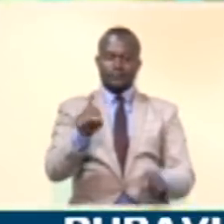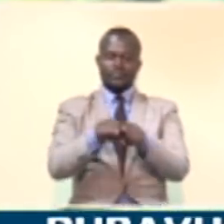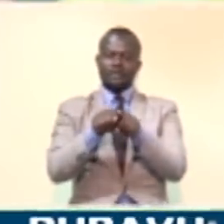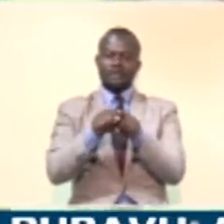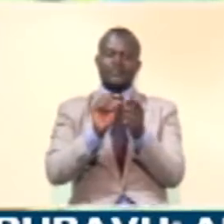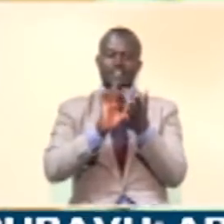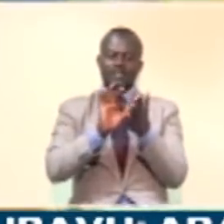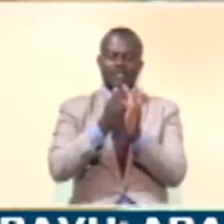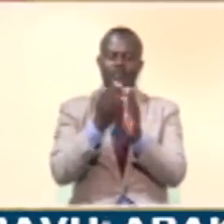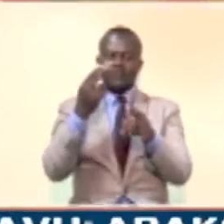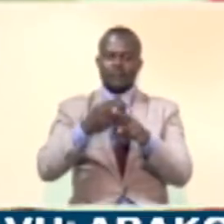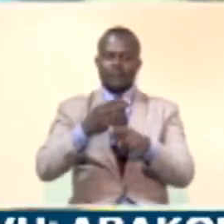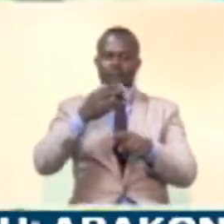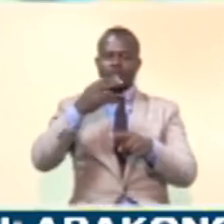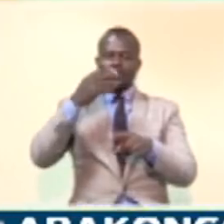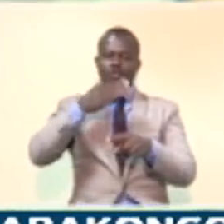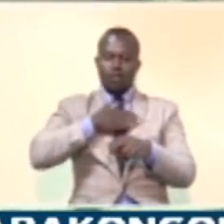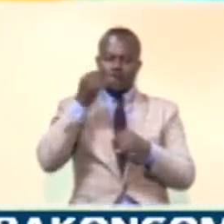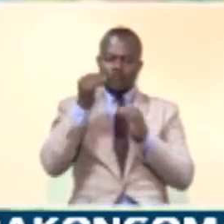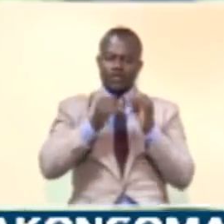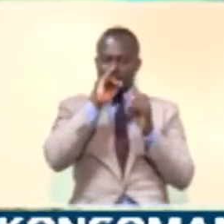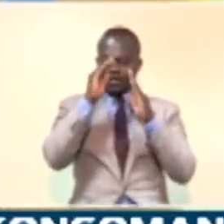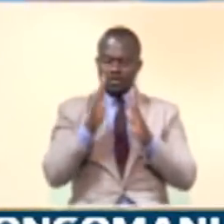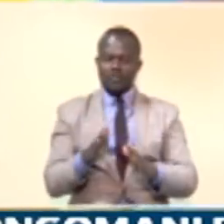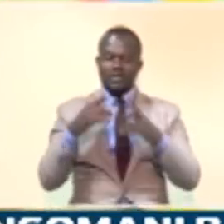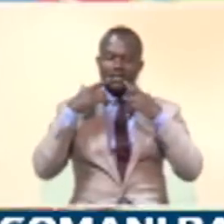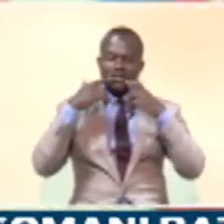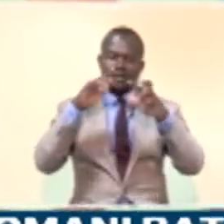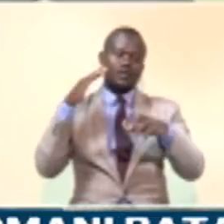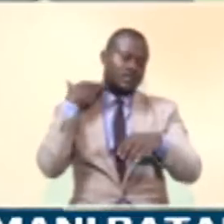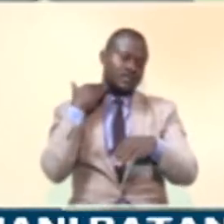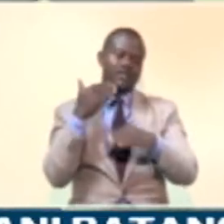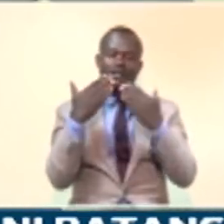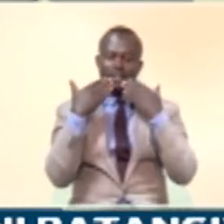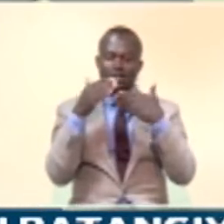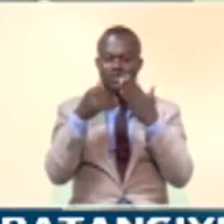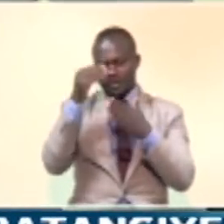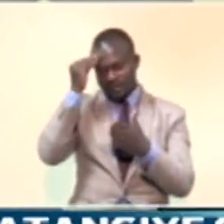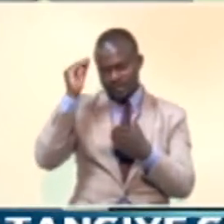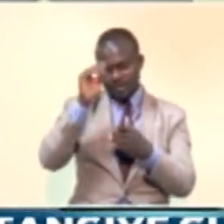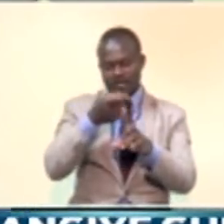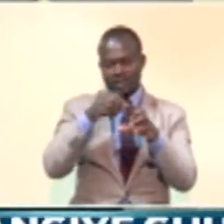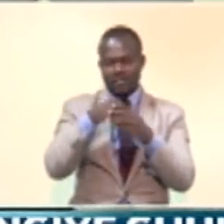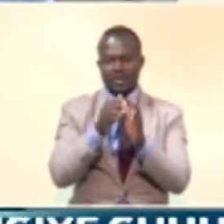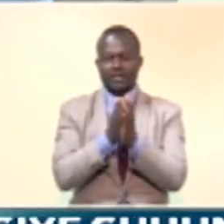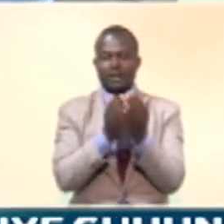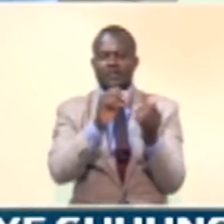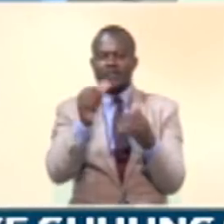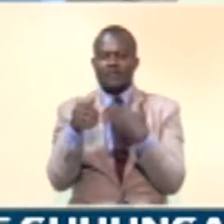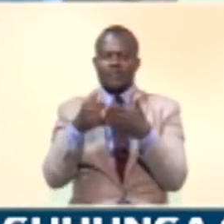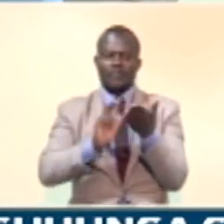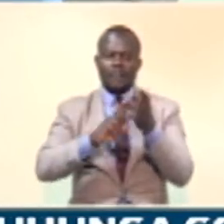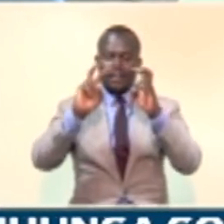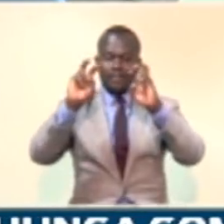igitabo kizwi ku izina rya Mwaro Dernier Tutsi nacyo kivuga kuri genocide yashimira ubutumwa bukubiye muri icyo gitabo cya mugenzi we yemeza